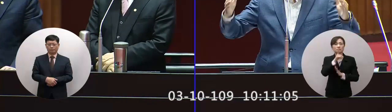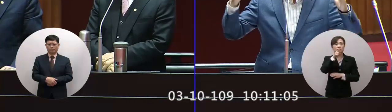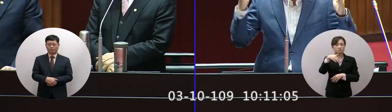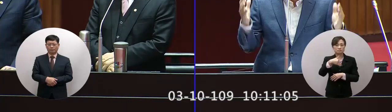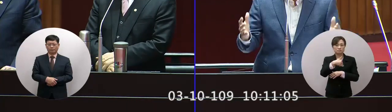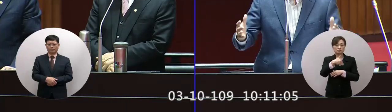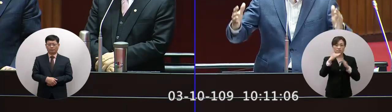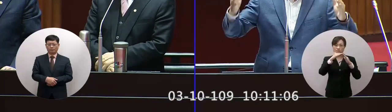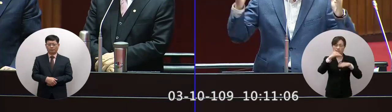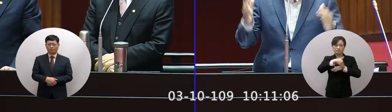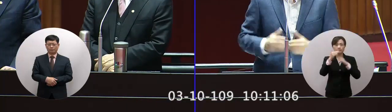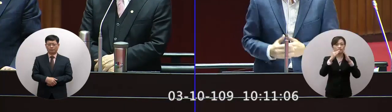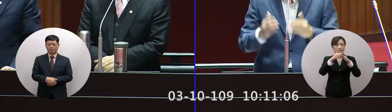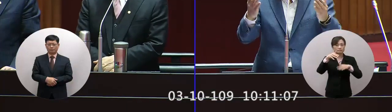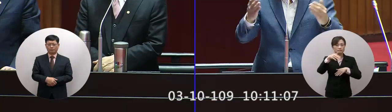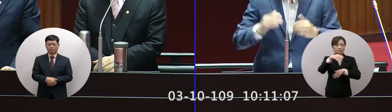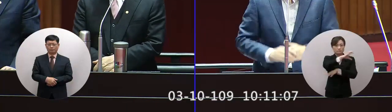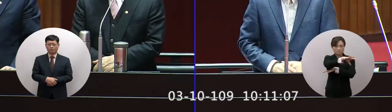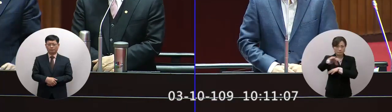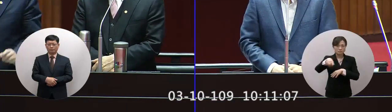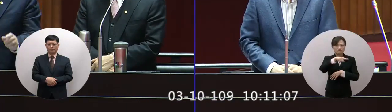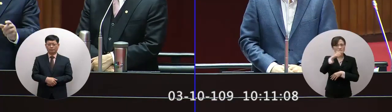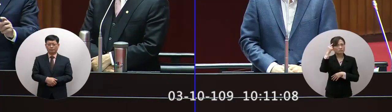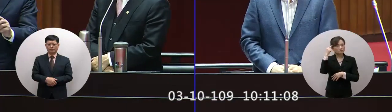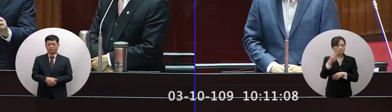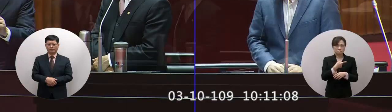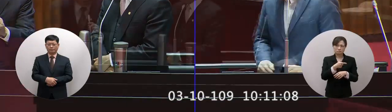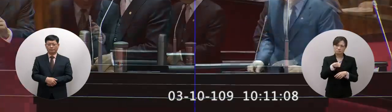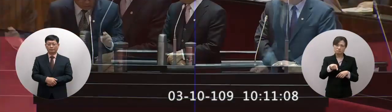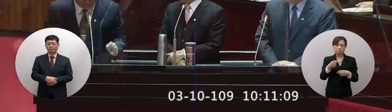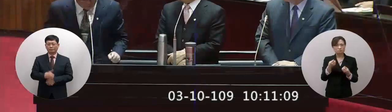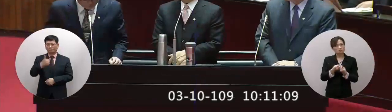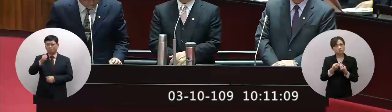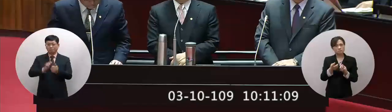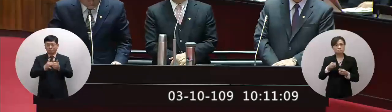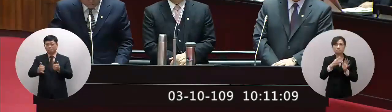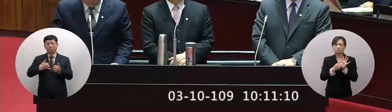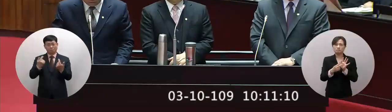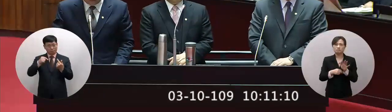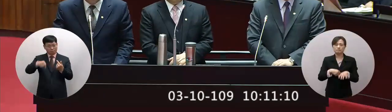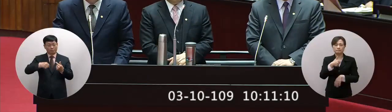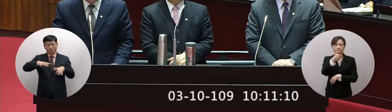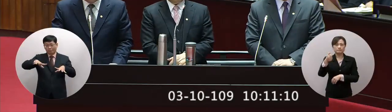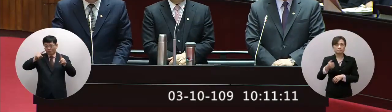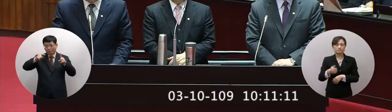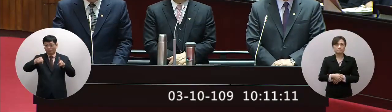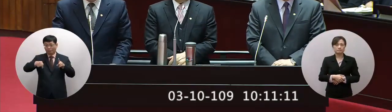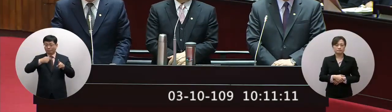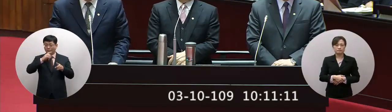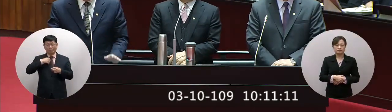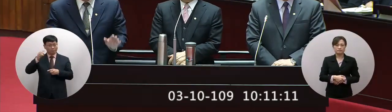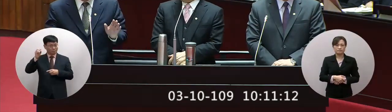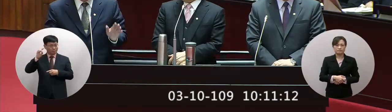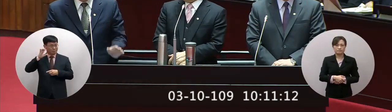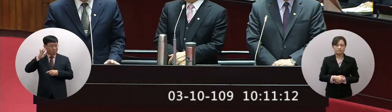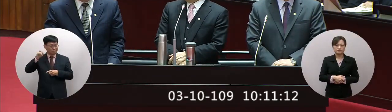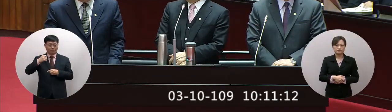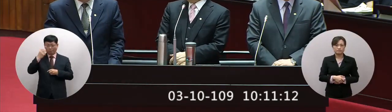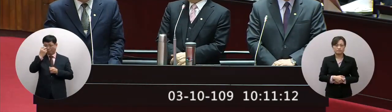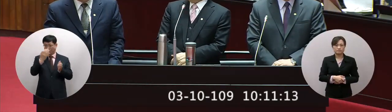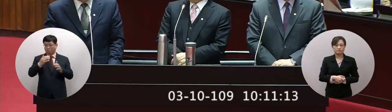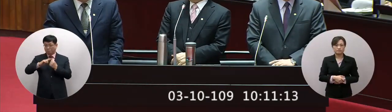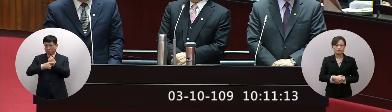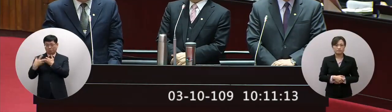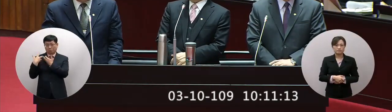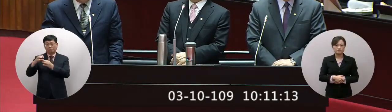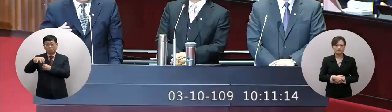市政府，你觉得怎么样比较好？说一下好不好？ 是啊，谢谢委员。我想这个当初噪音管制法把这个让地